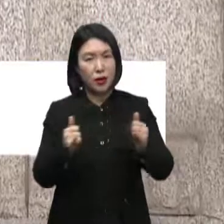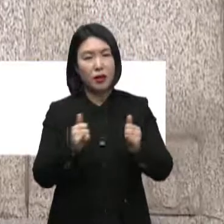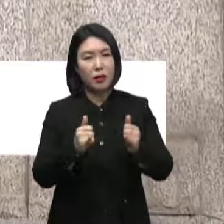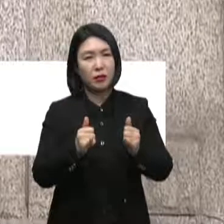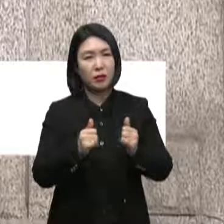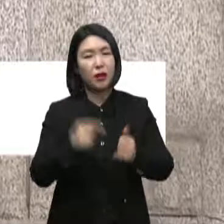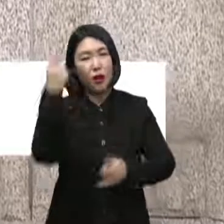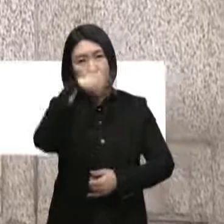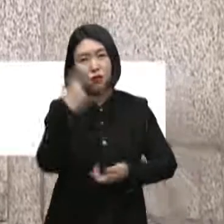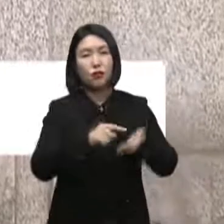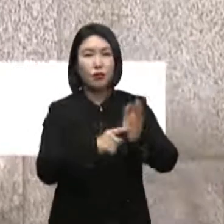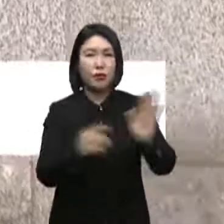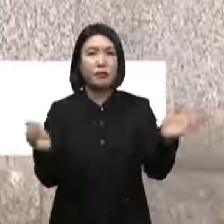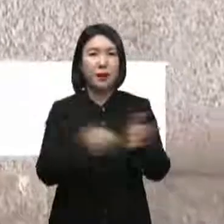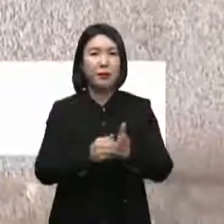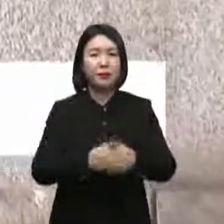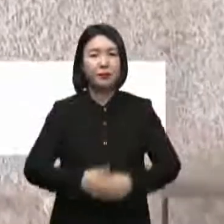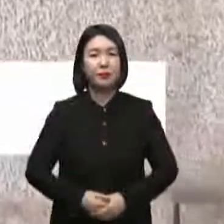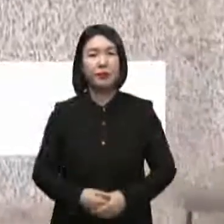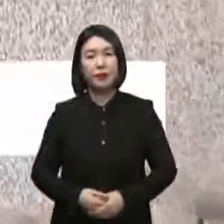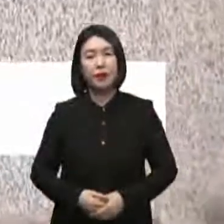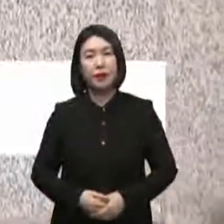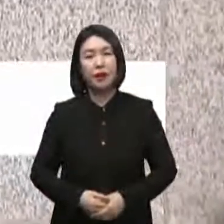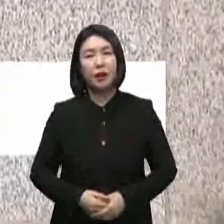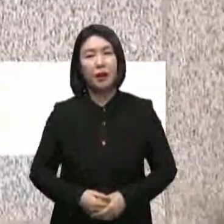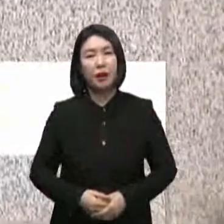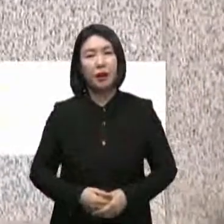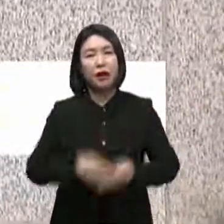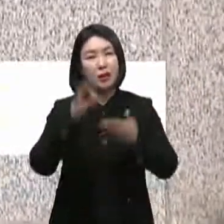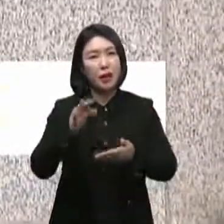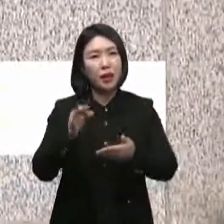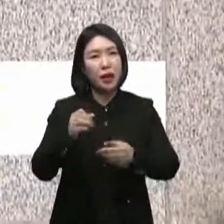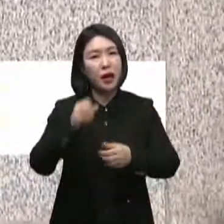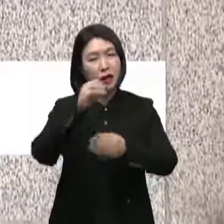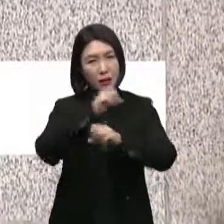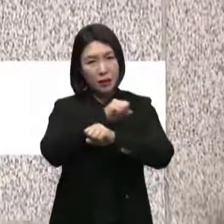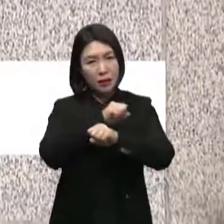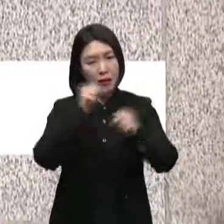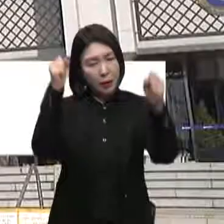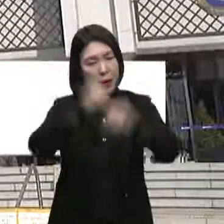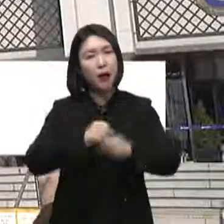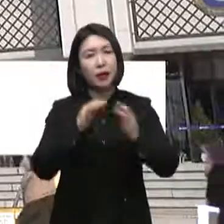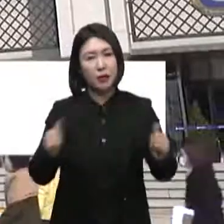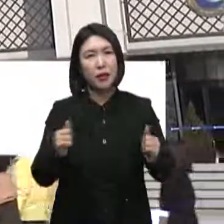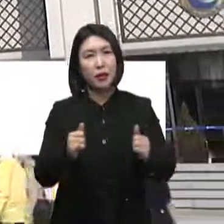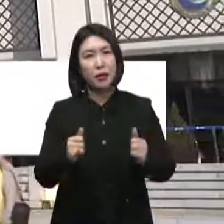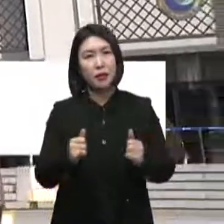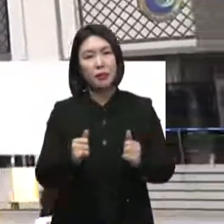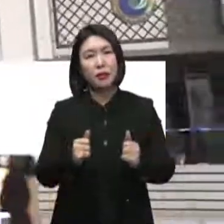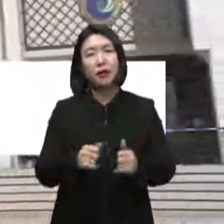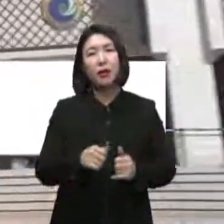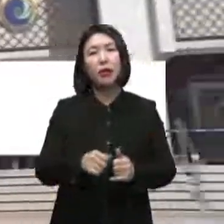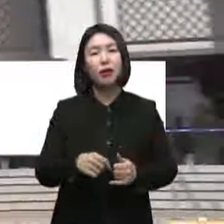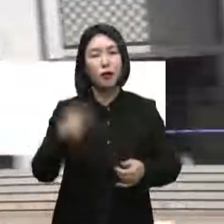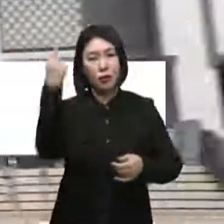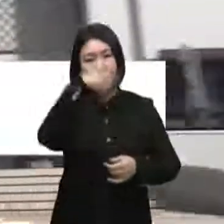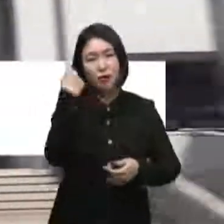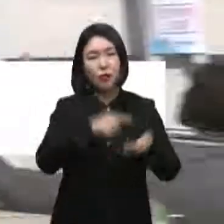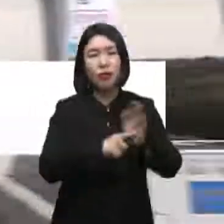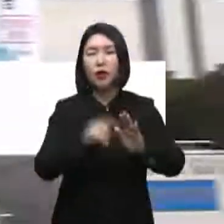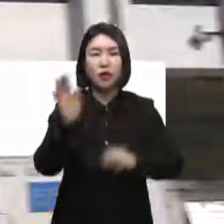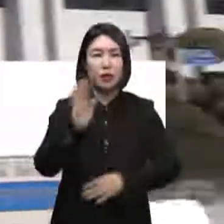나머지 첫 41명 은 이미 파산하거나 숨져 공개 대상에서 제외했습니다 인천시는 신상공개